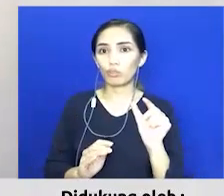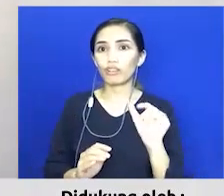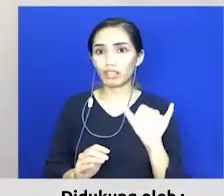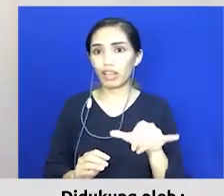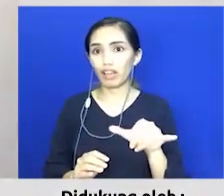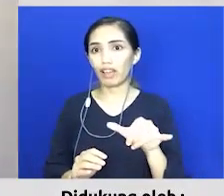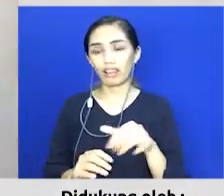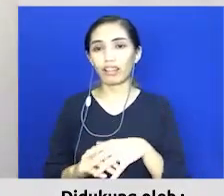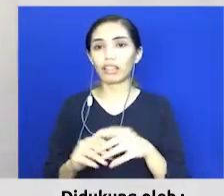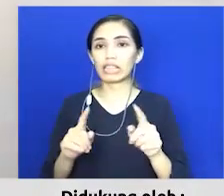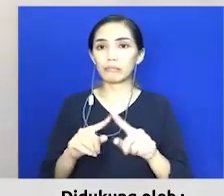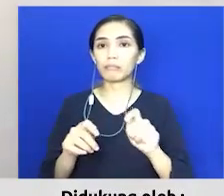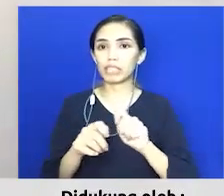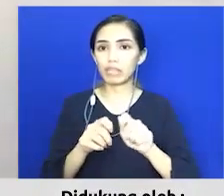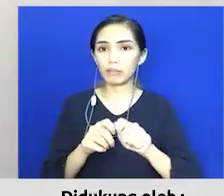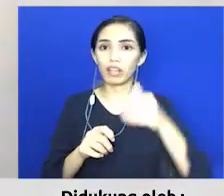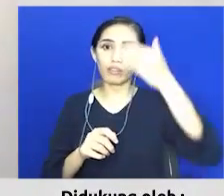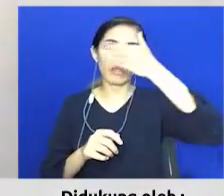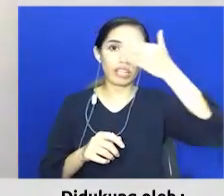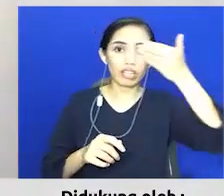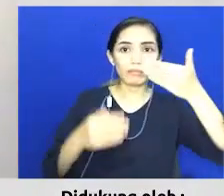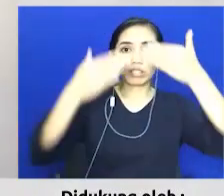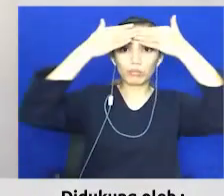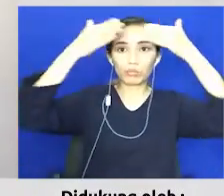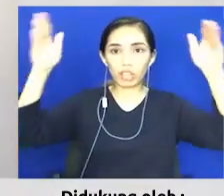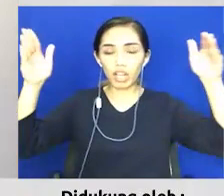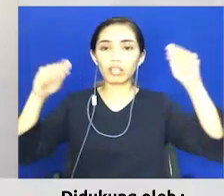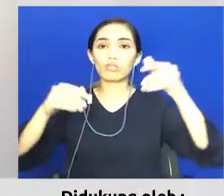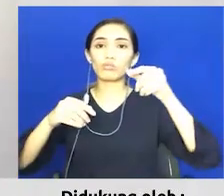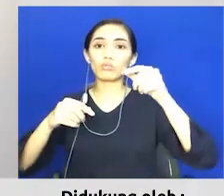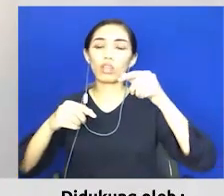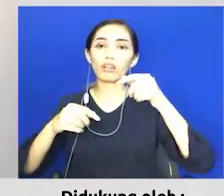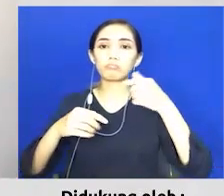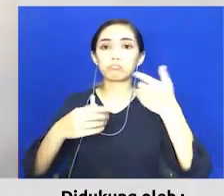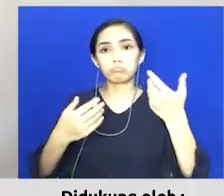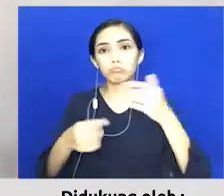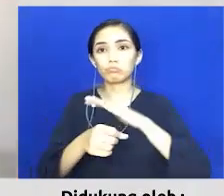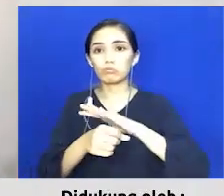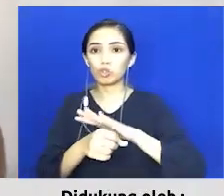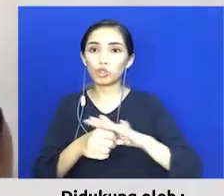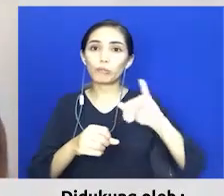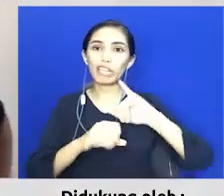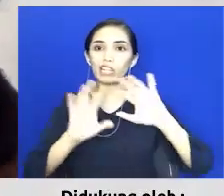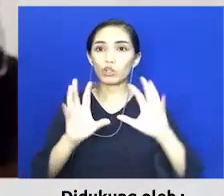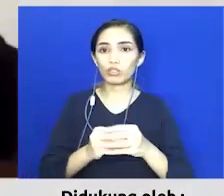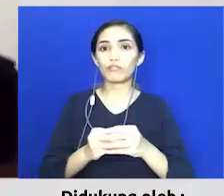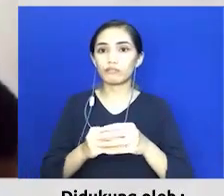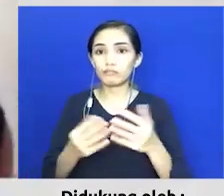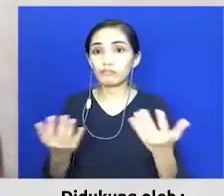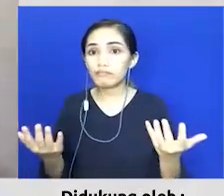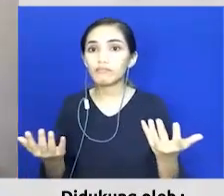dia tetap menciptakan karya-karya film yang terbuka, yang cukup inklusif gitu. Itu kira-kira apa tuh Pak yang terjadi di masa-masa